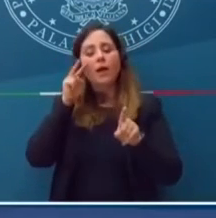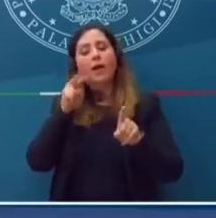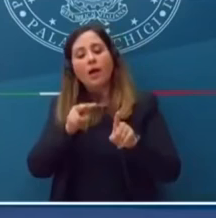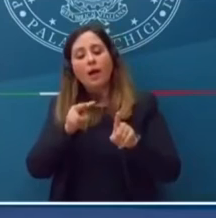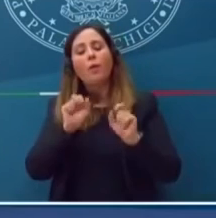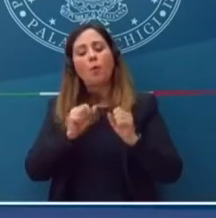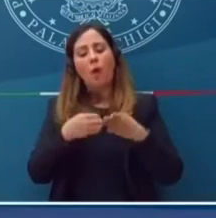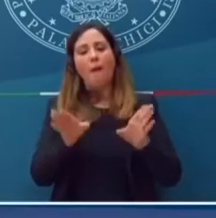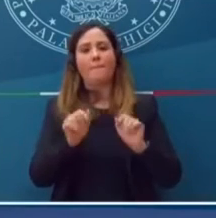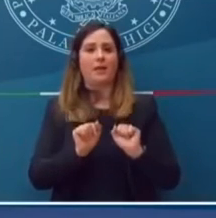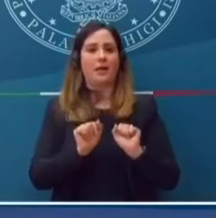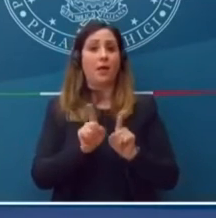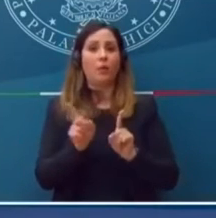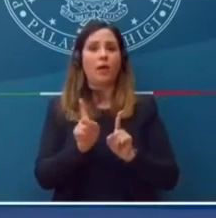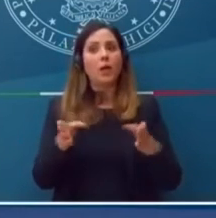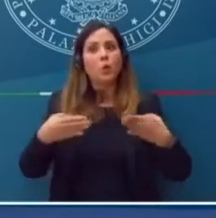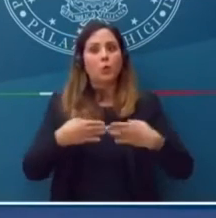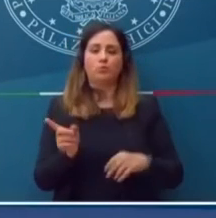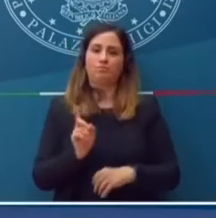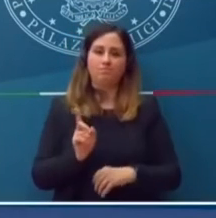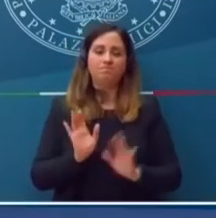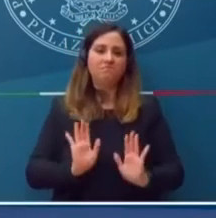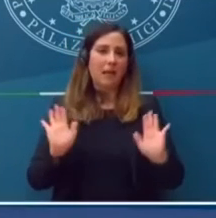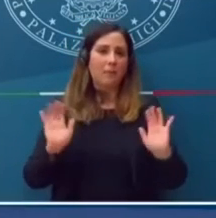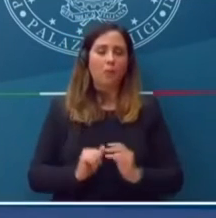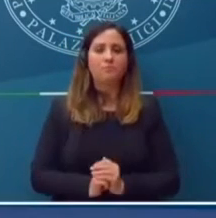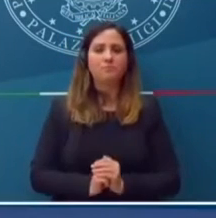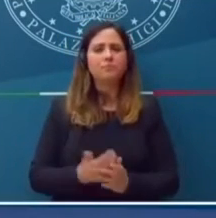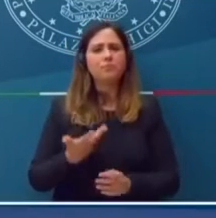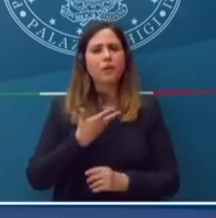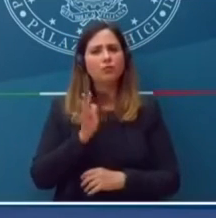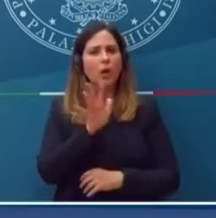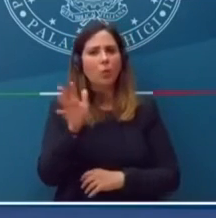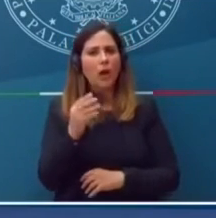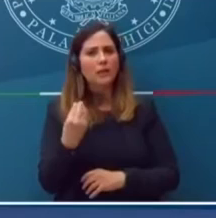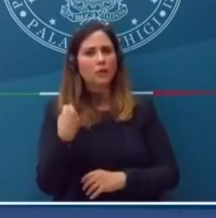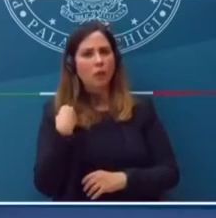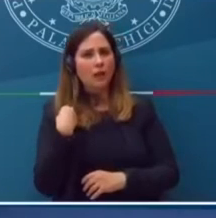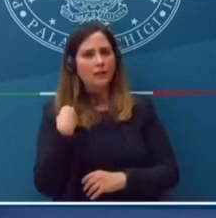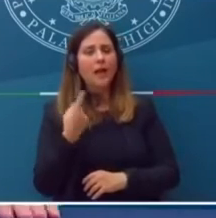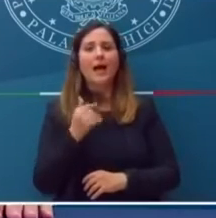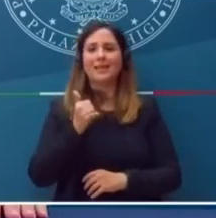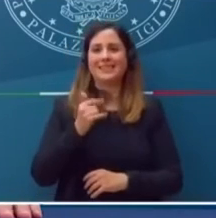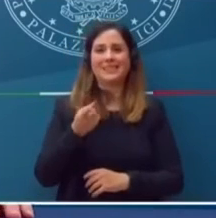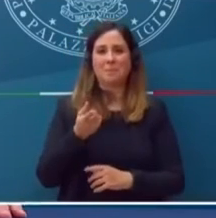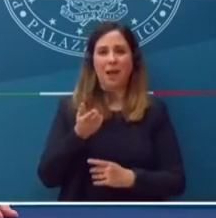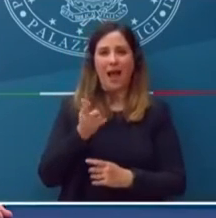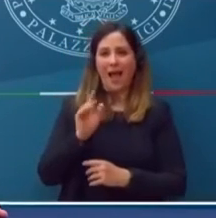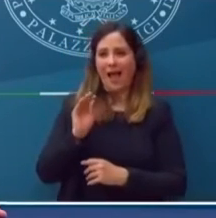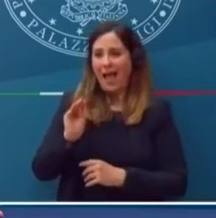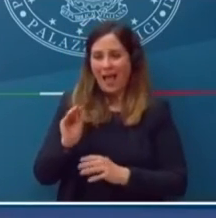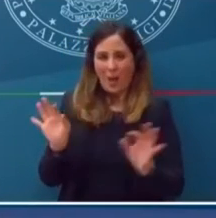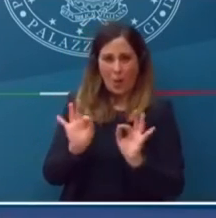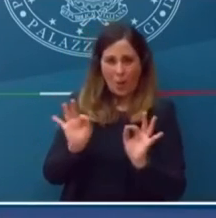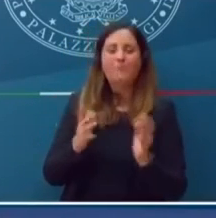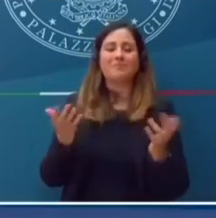chiusure. Mi fermo qui. Dunque, c'era un'altra domanda? Che deve essere ancora formulata.